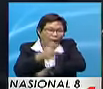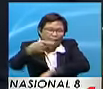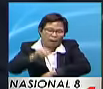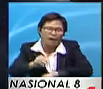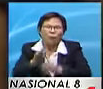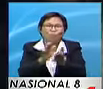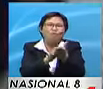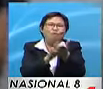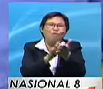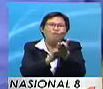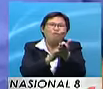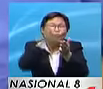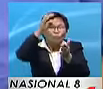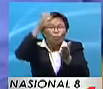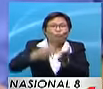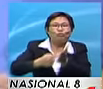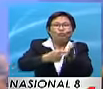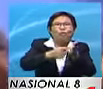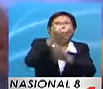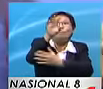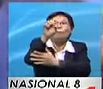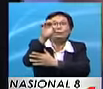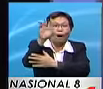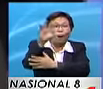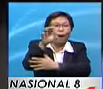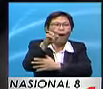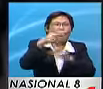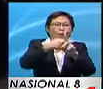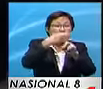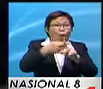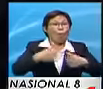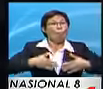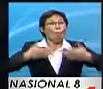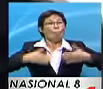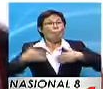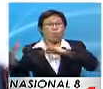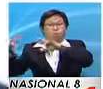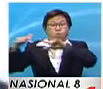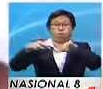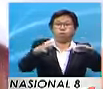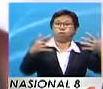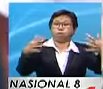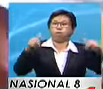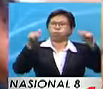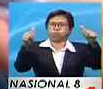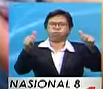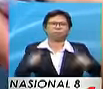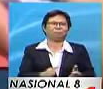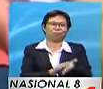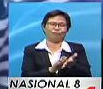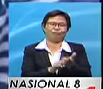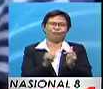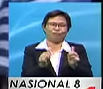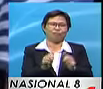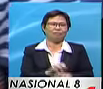turut memuji konsep yang ditampilkan di Bazar Ramadan Batu 6 ini yang sangat meriah dan mendapat sambutan.